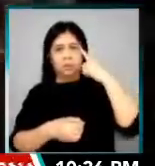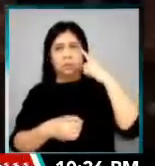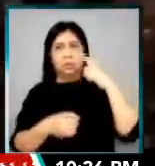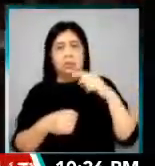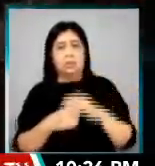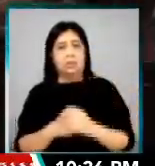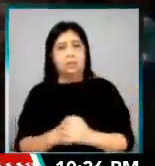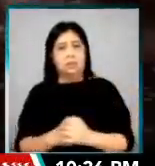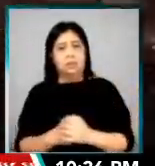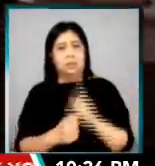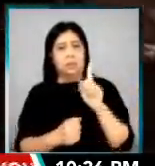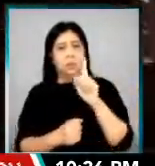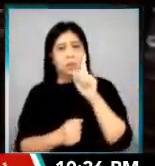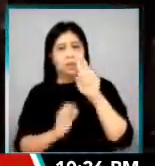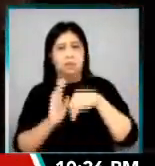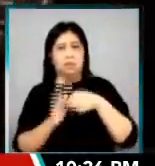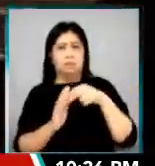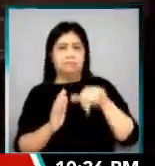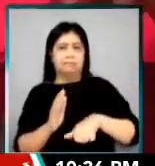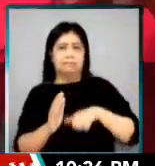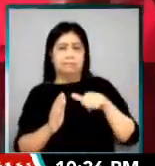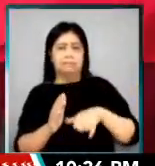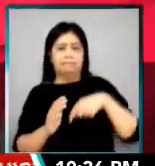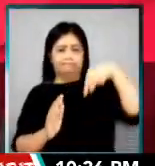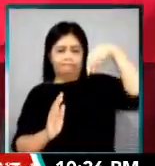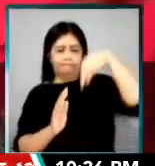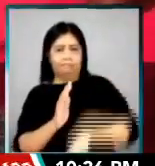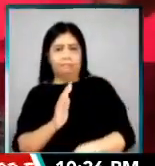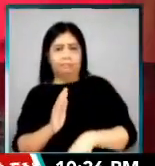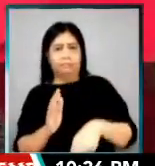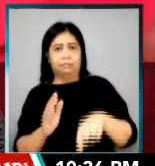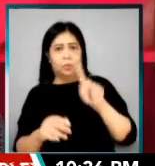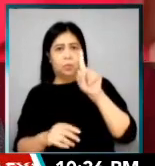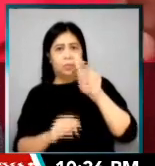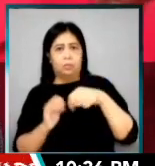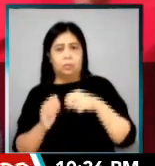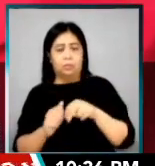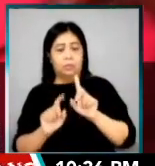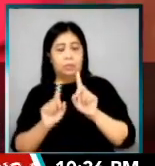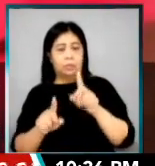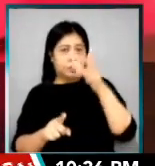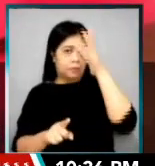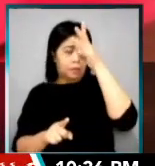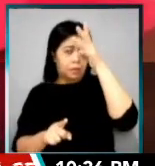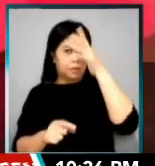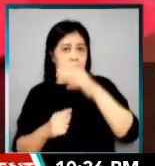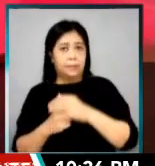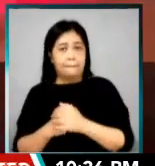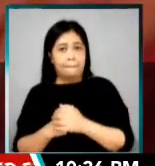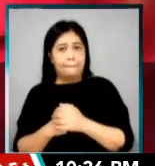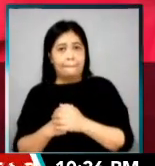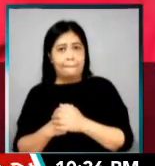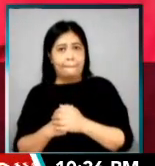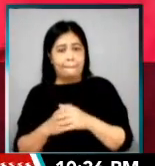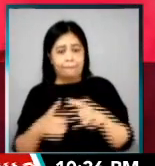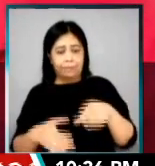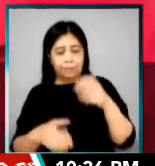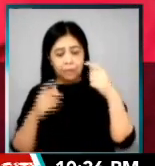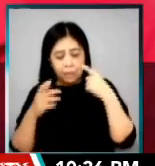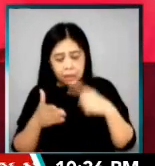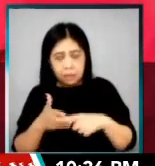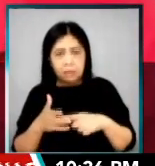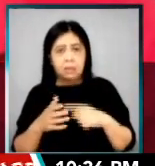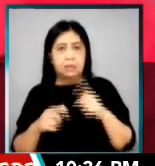1 hour na nahulog. Na hindi, na pinunta nung ama, binaba nung ama, kaso hindi din siya makaakyat,